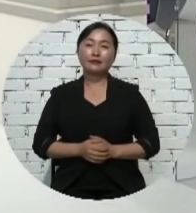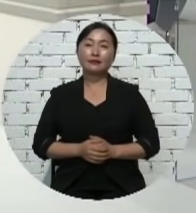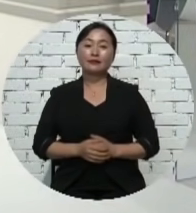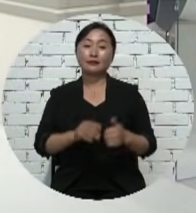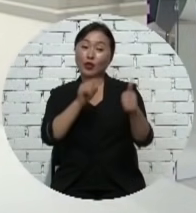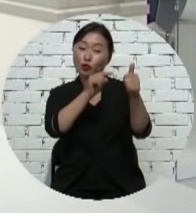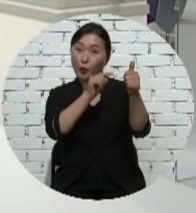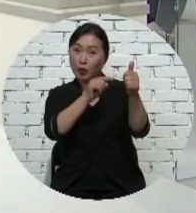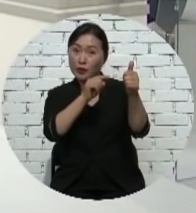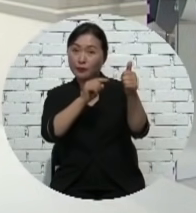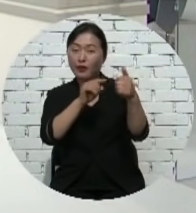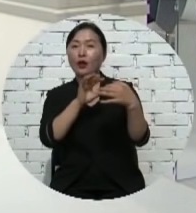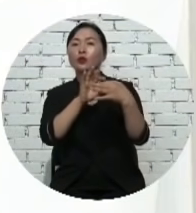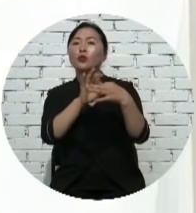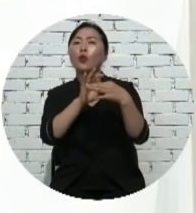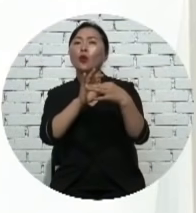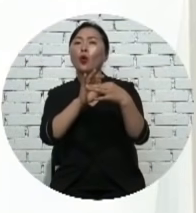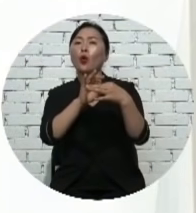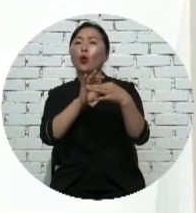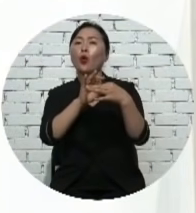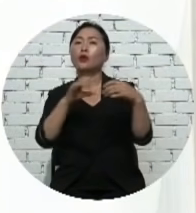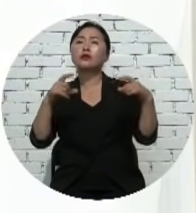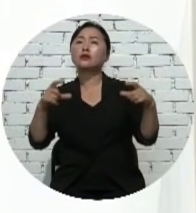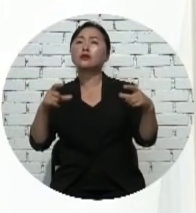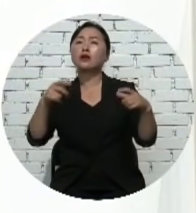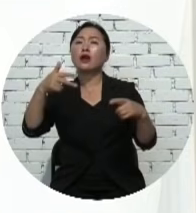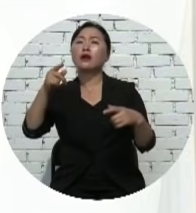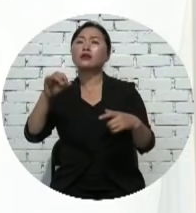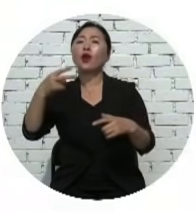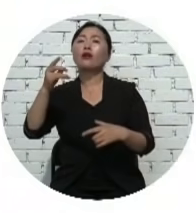안상수 후보님 지금 소속 정당이 어디시죠?